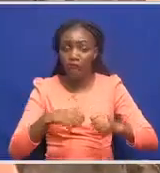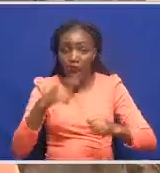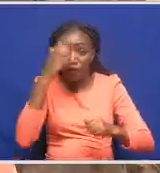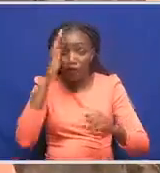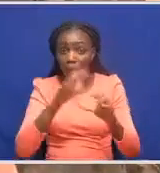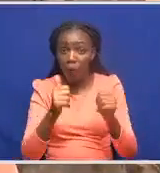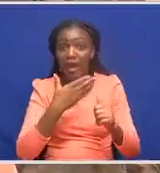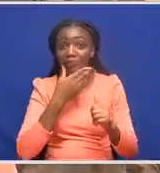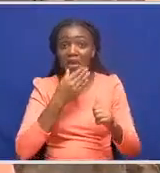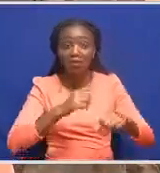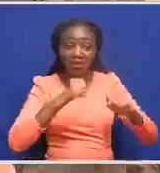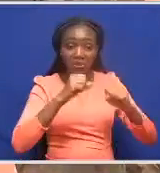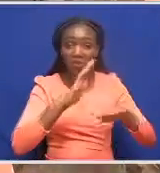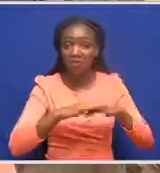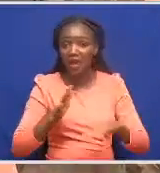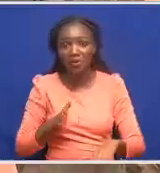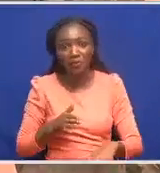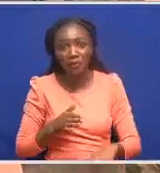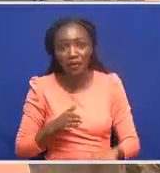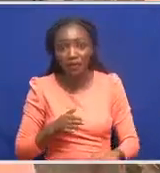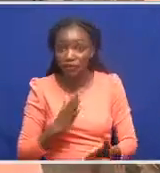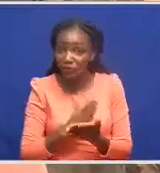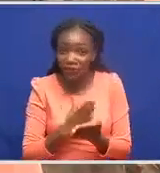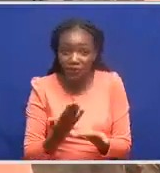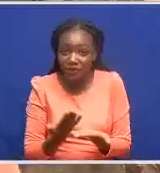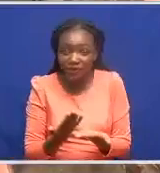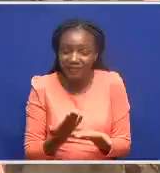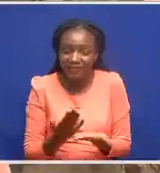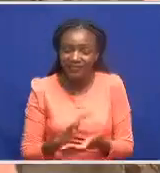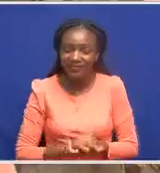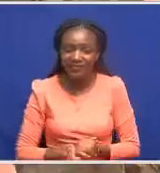wanaume. Hata unajua wanawake wananga nguvu.